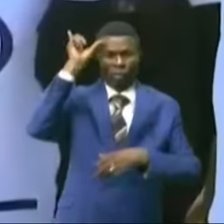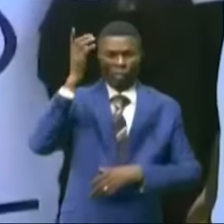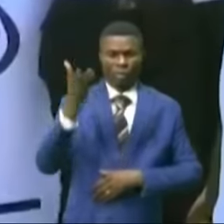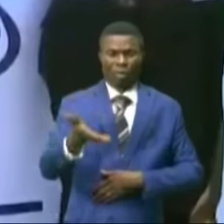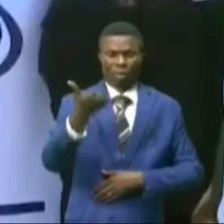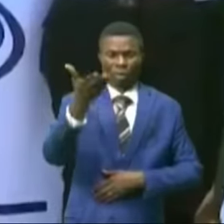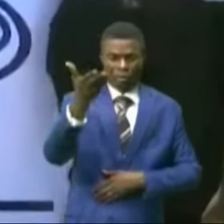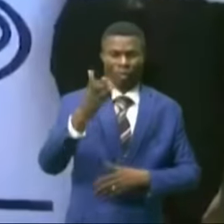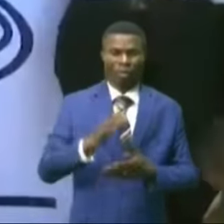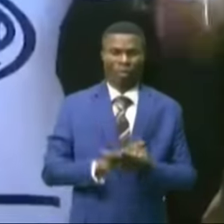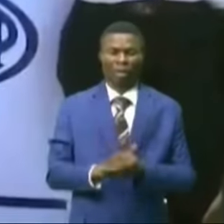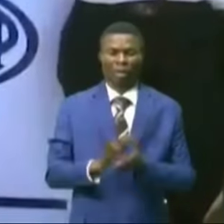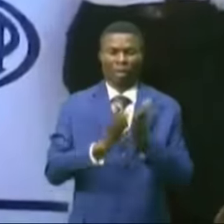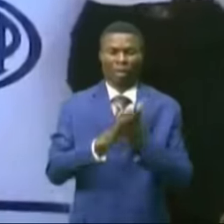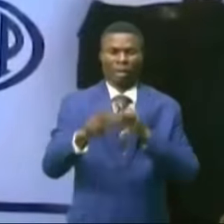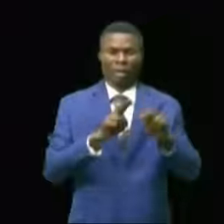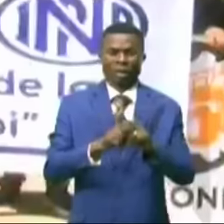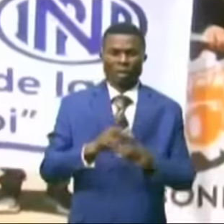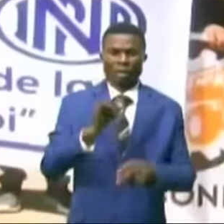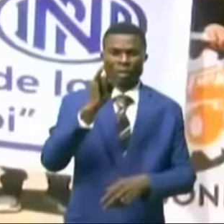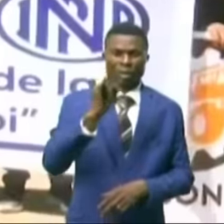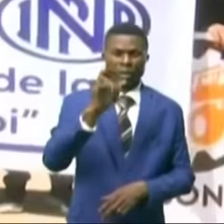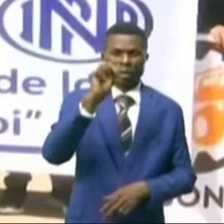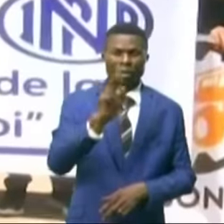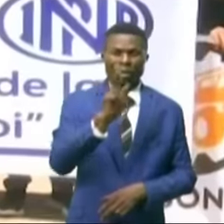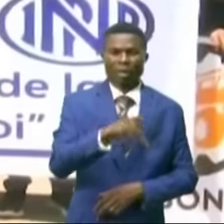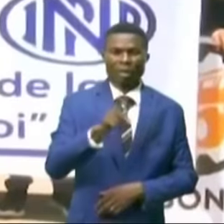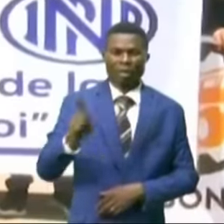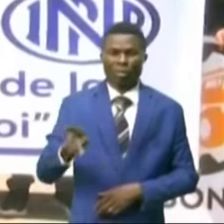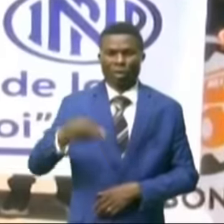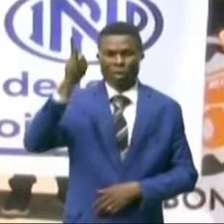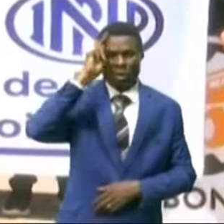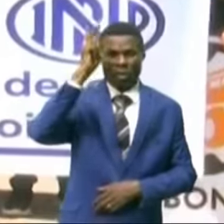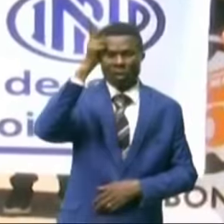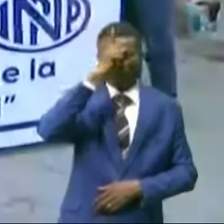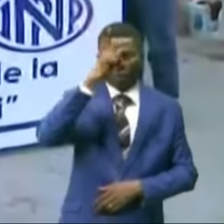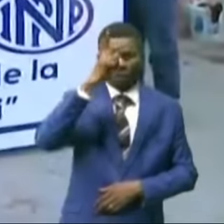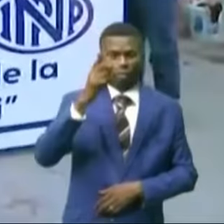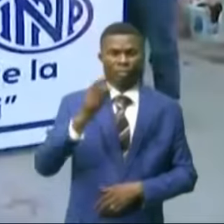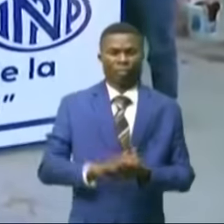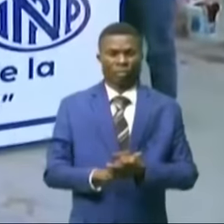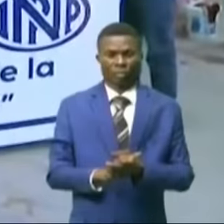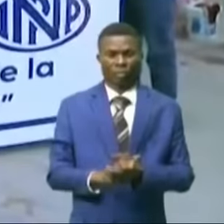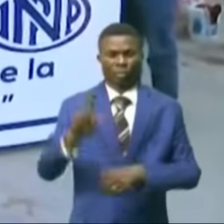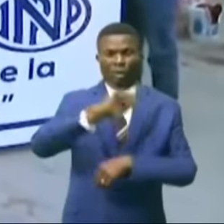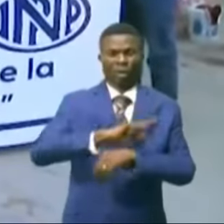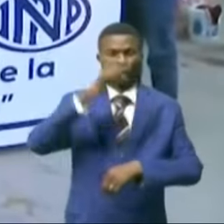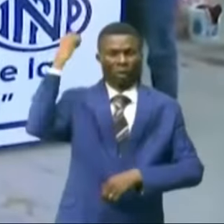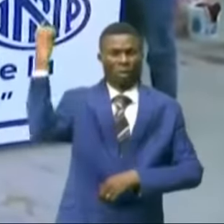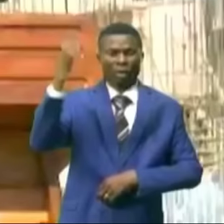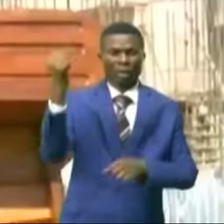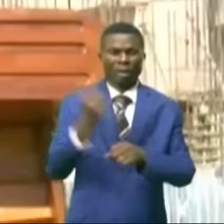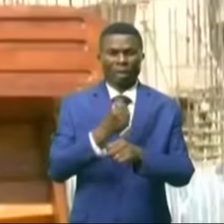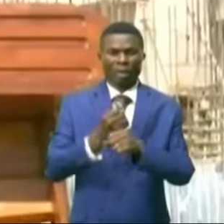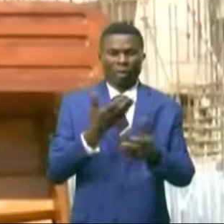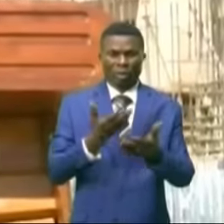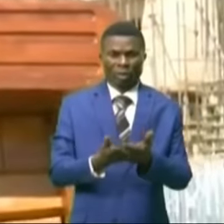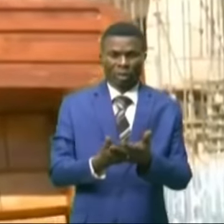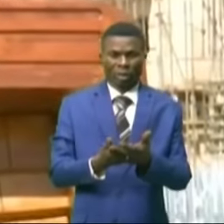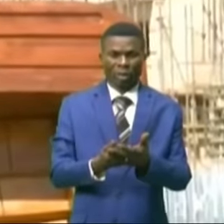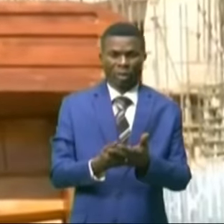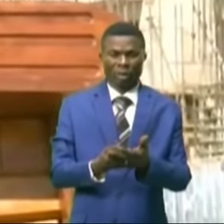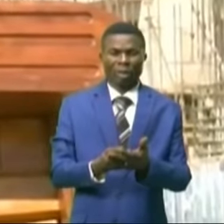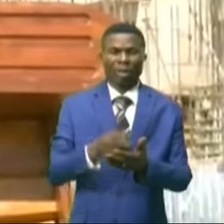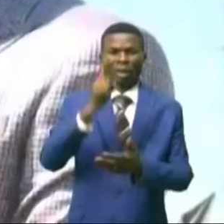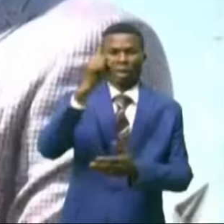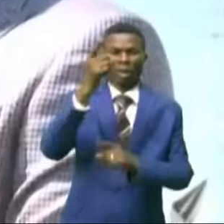L'Institut national de préparation professionnelle du Haut-Katanga a observé la journée internationale du travail, célébrée le 1er